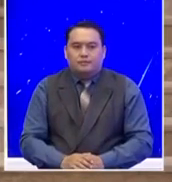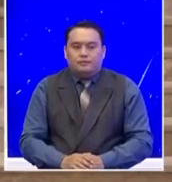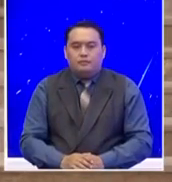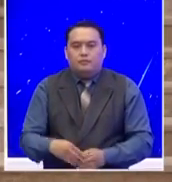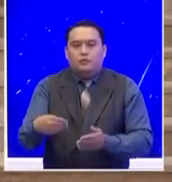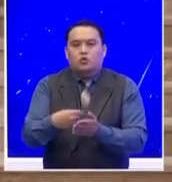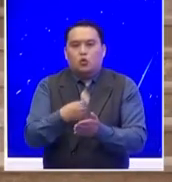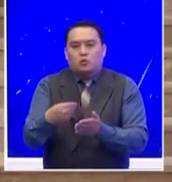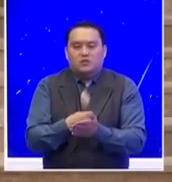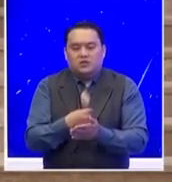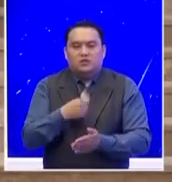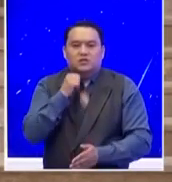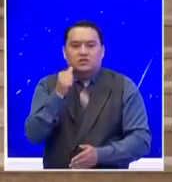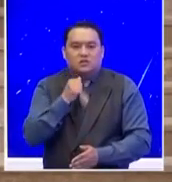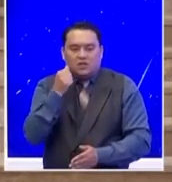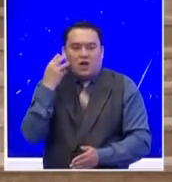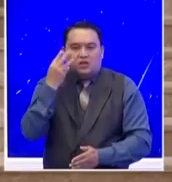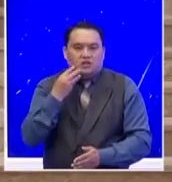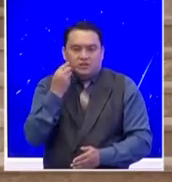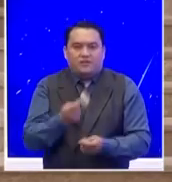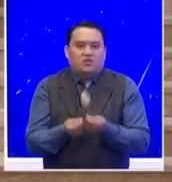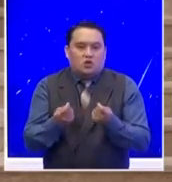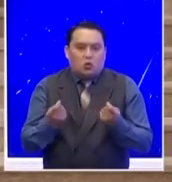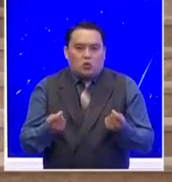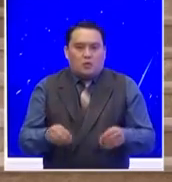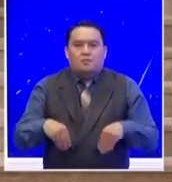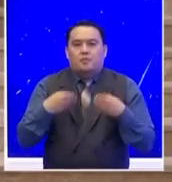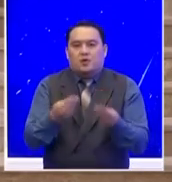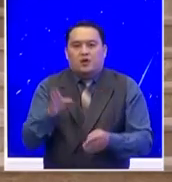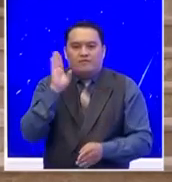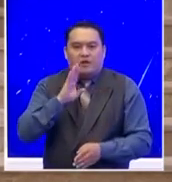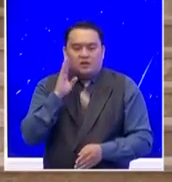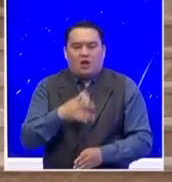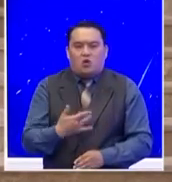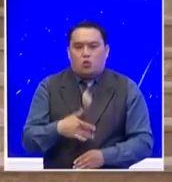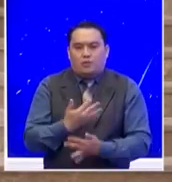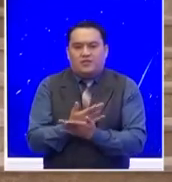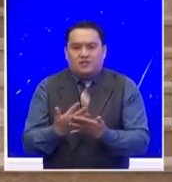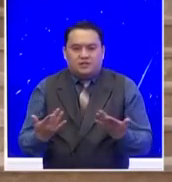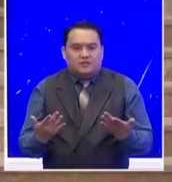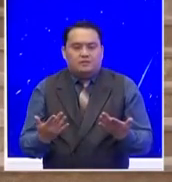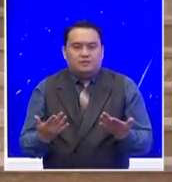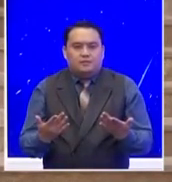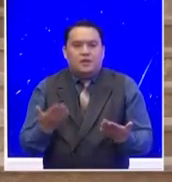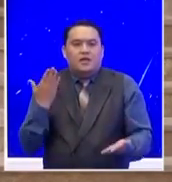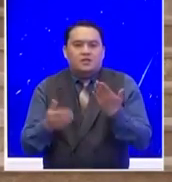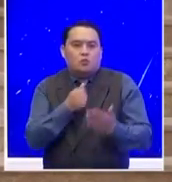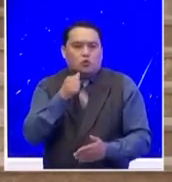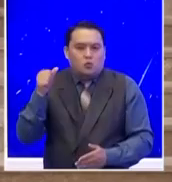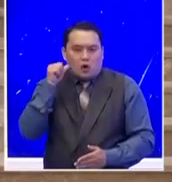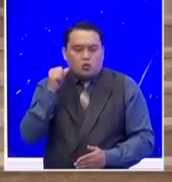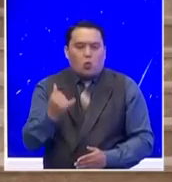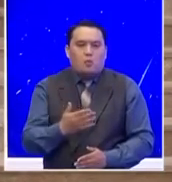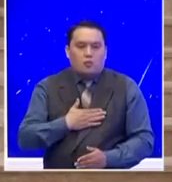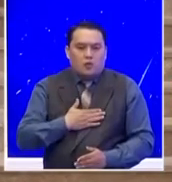Субсидируются семена сахарной свеклы, субсидируется поливная вода, удобрения, гербициды. Если в прошлом году мы